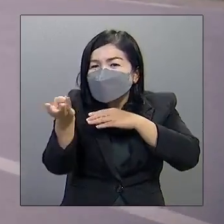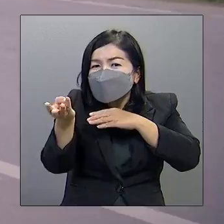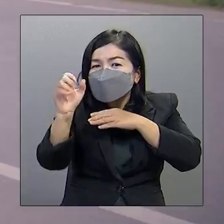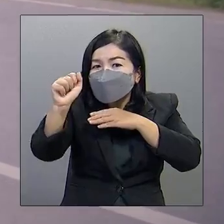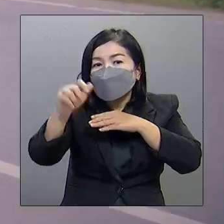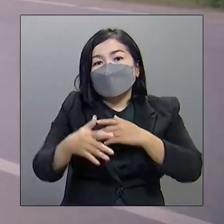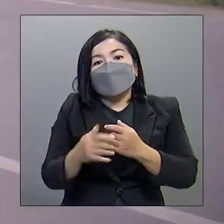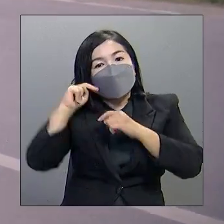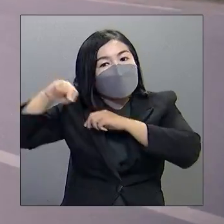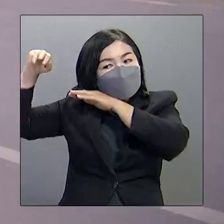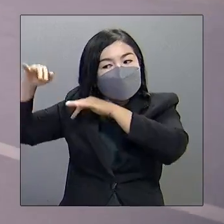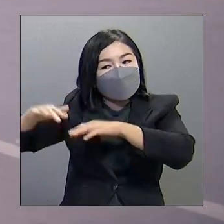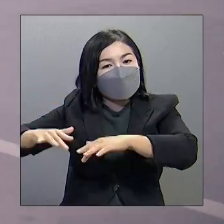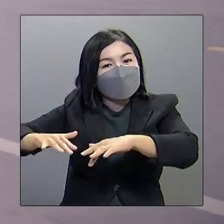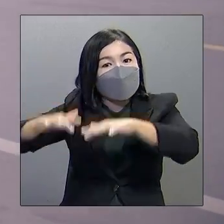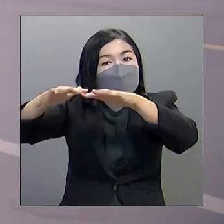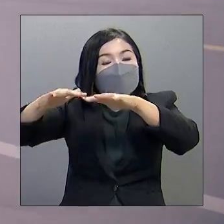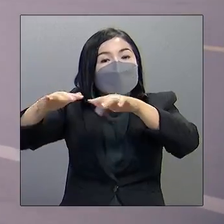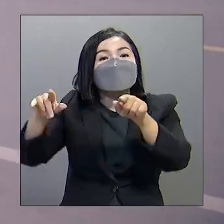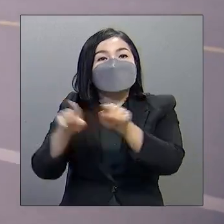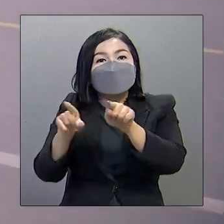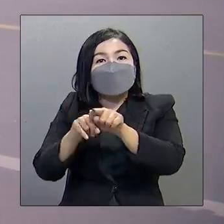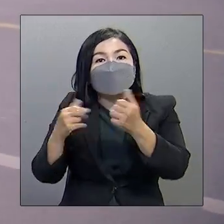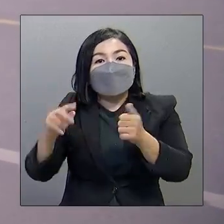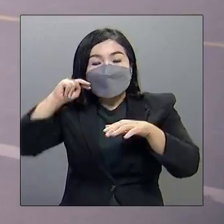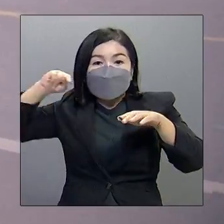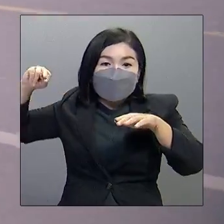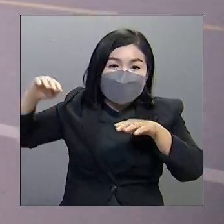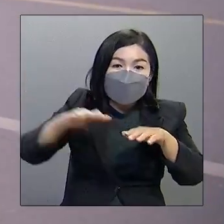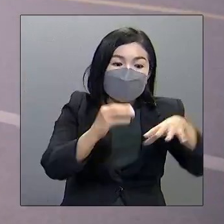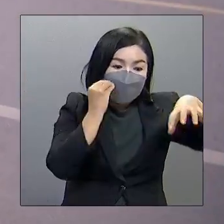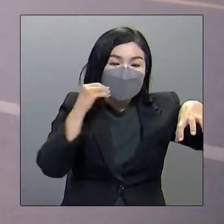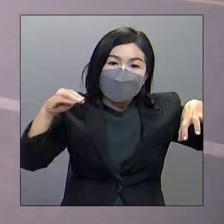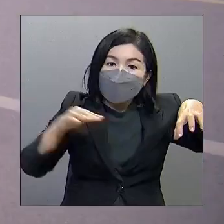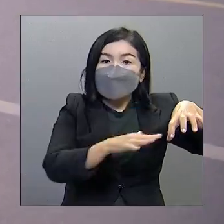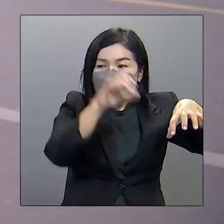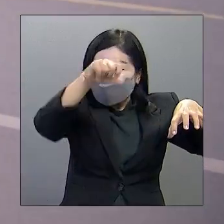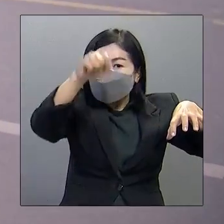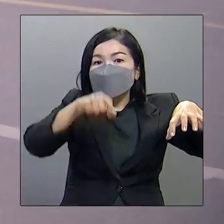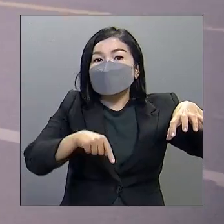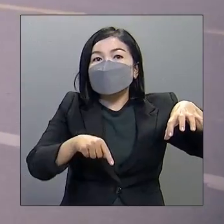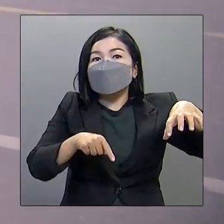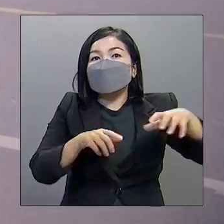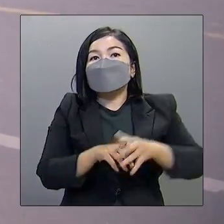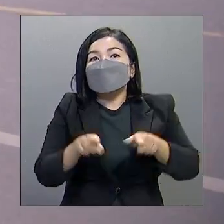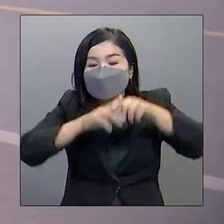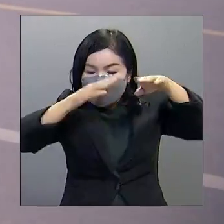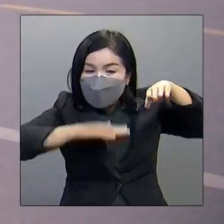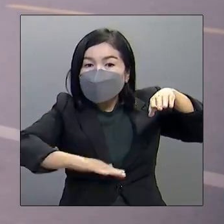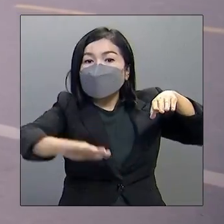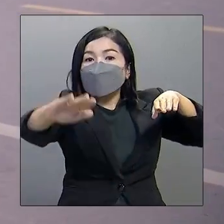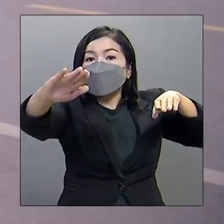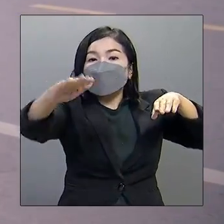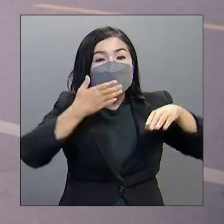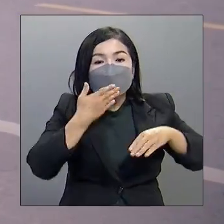เรื่องของระดับน้ำที่มันจะเสมอเนี่ยคือจุดนี้คือจุดที่น้ำมันข้ามมาบ้านพี่เลยใช่ไหม ใช่ครับเส้นเนี่ยพี่เพราะมันเป็นแอ่งครับเป็นแอ่งย